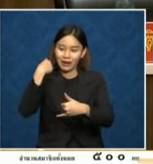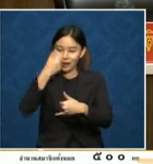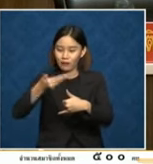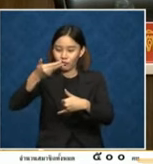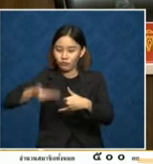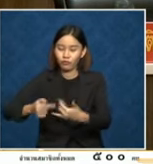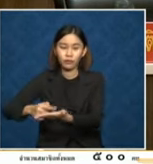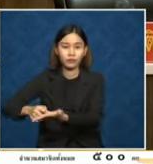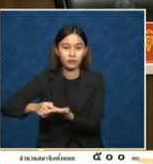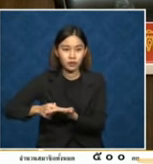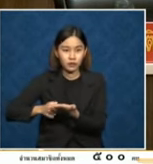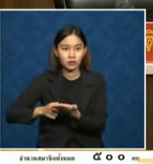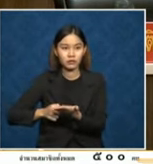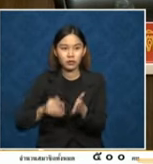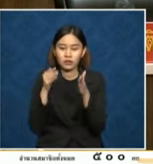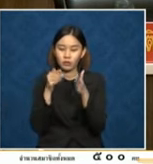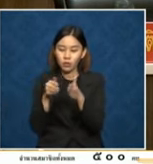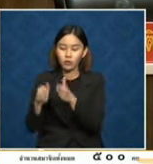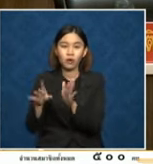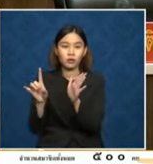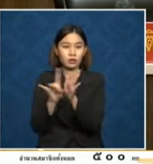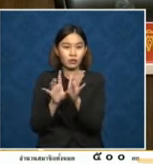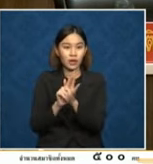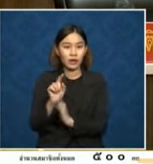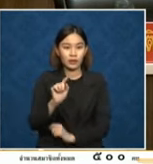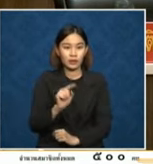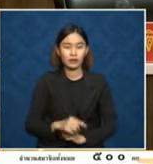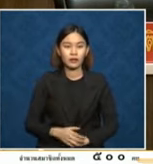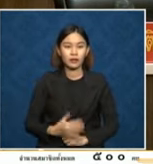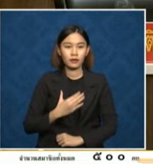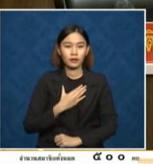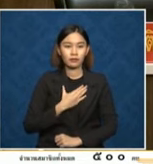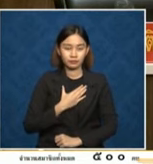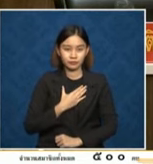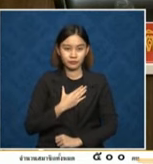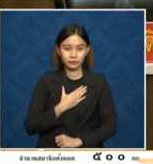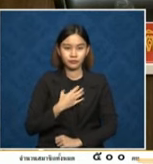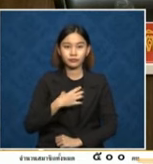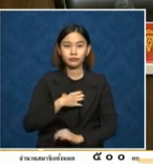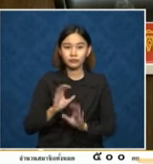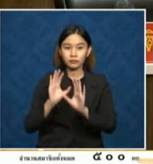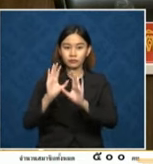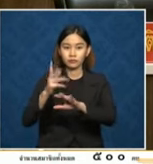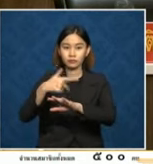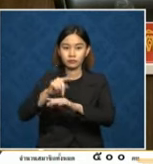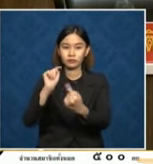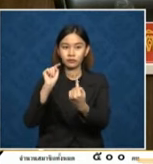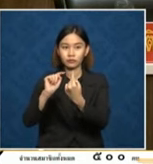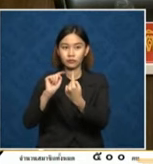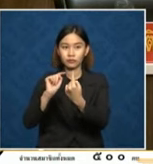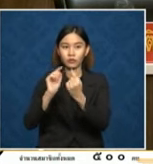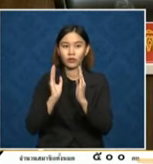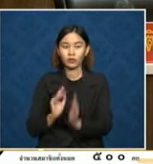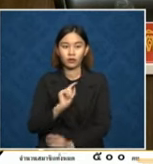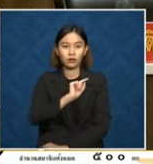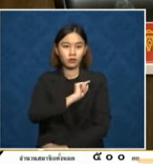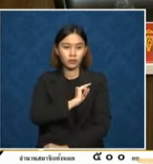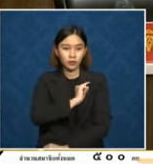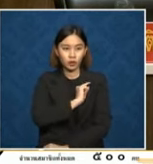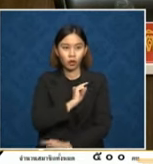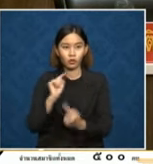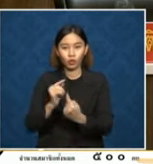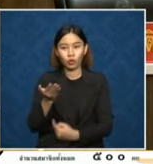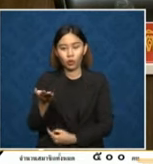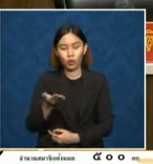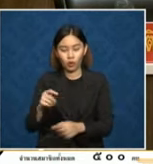ขอเฉพาะรายนะครับสุดท้ายครับท่านประธานกับผมอยากฝากท่านประธานไปยังผู้รับผิดชอบในการ